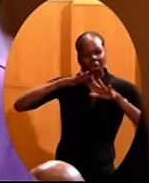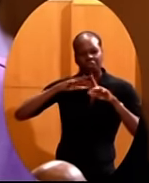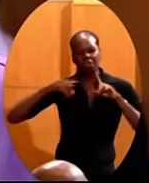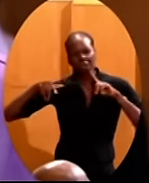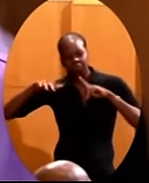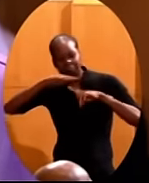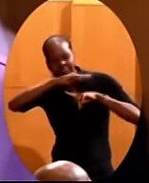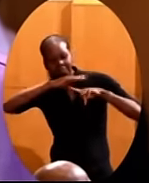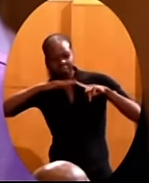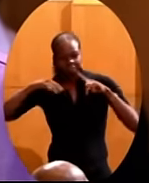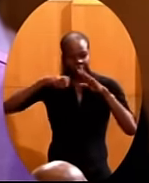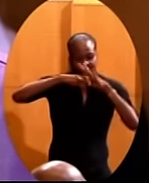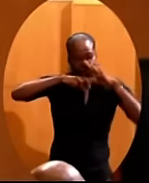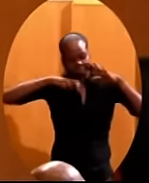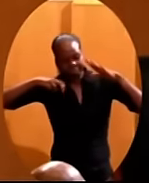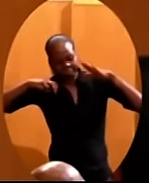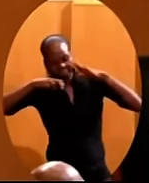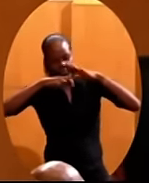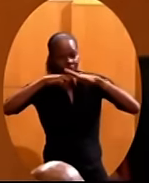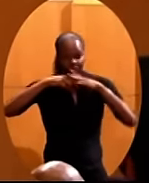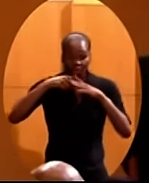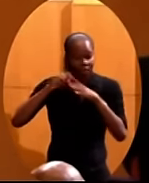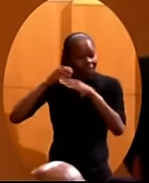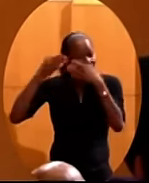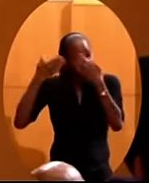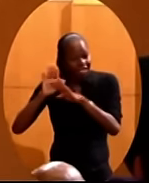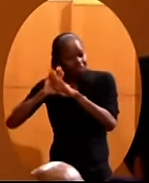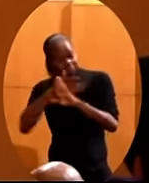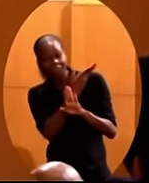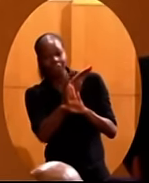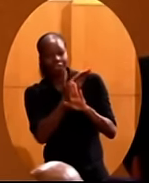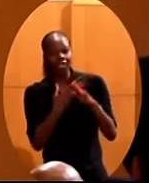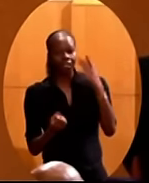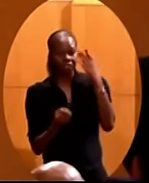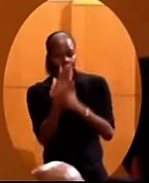moribon alors que nous sommes déjà sur notre plus